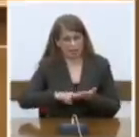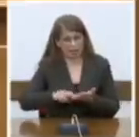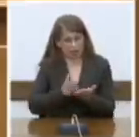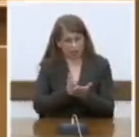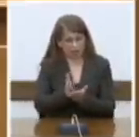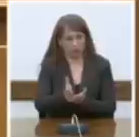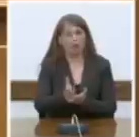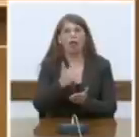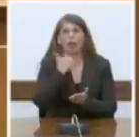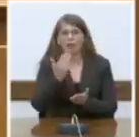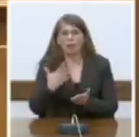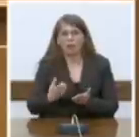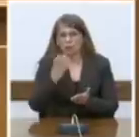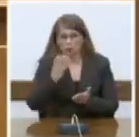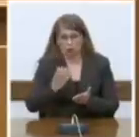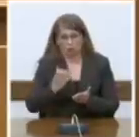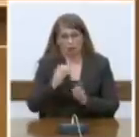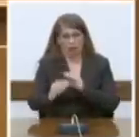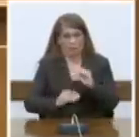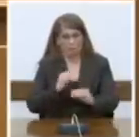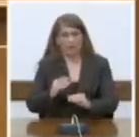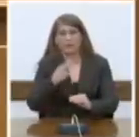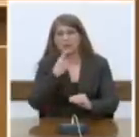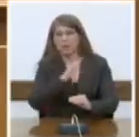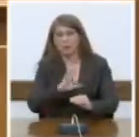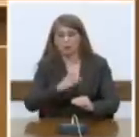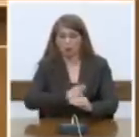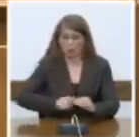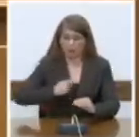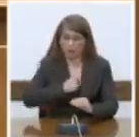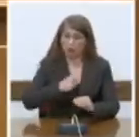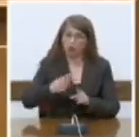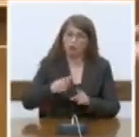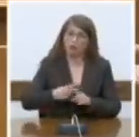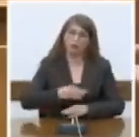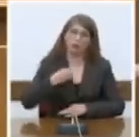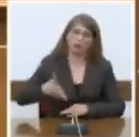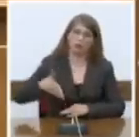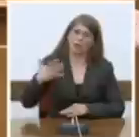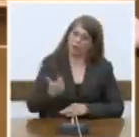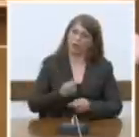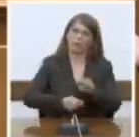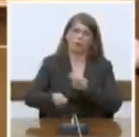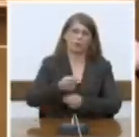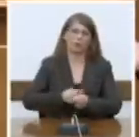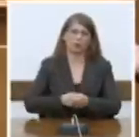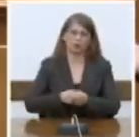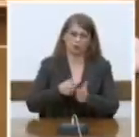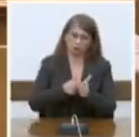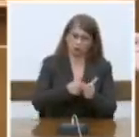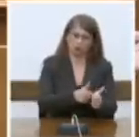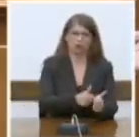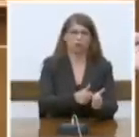να έχουμε σωστές και σοβαρές επενδύσεις. Για να μην πω ότι δυστυχώς στην Ελλάδα του κ. Μητσοτάκη είχαμε και επιχειρηματίες που τους παρακολουθούσε το Predator και η